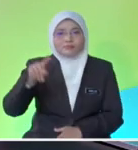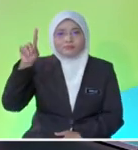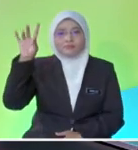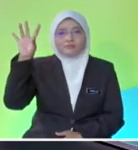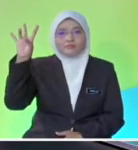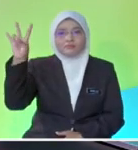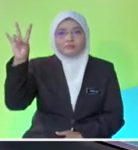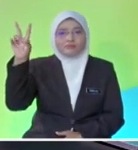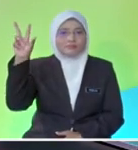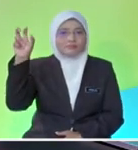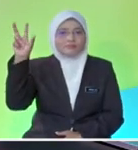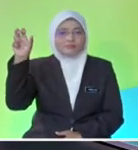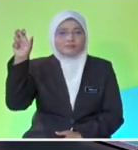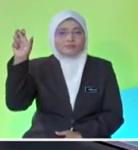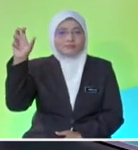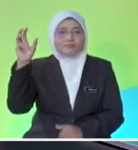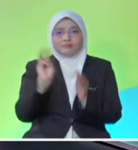7.30 minit pagi.